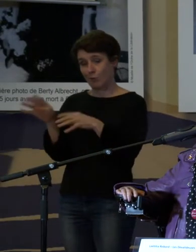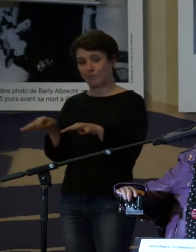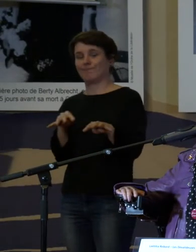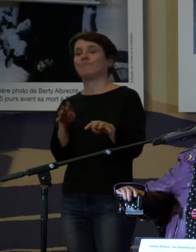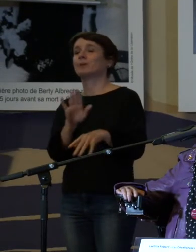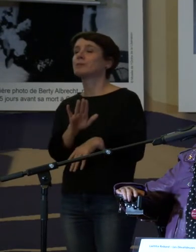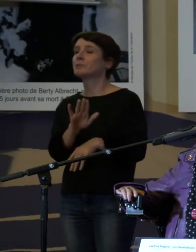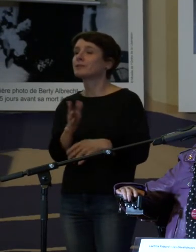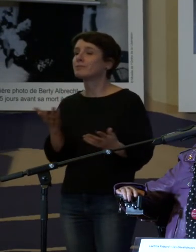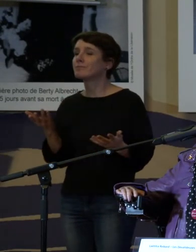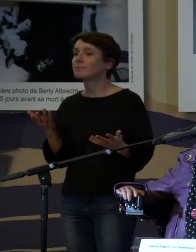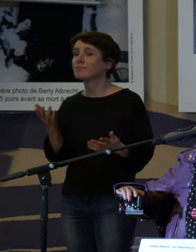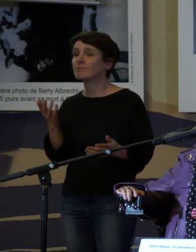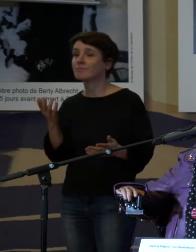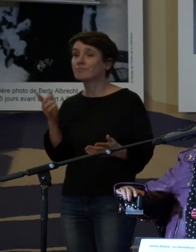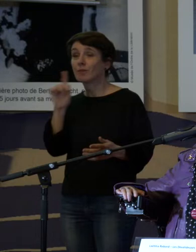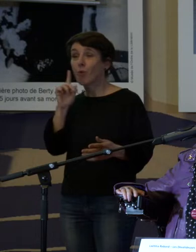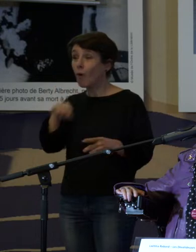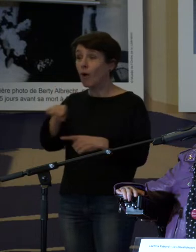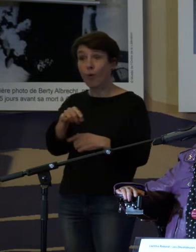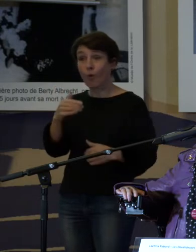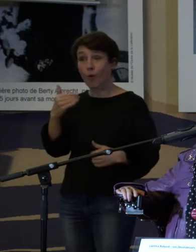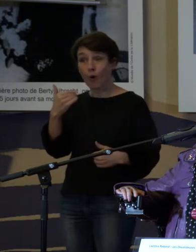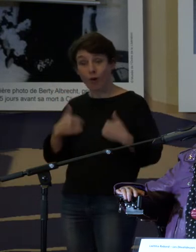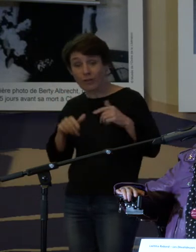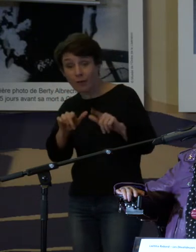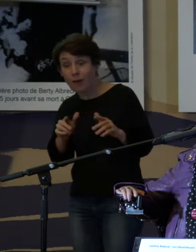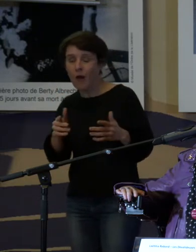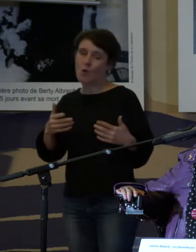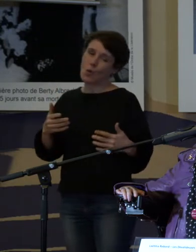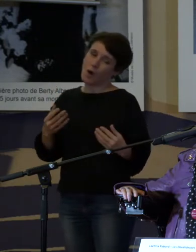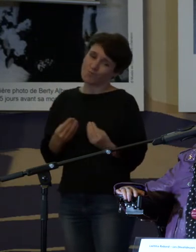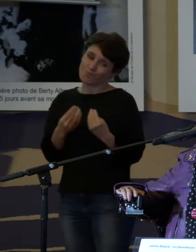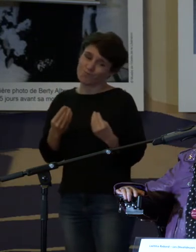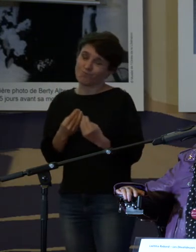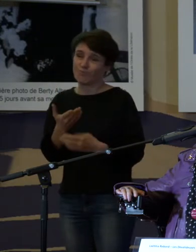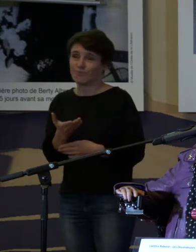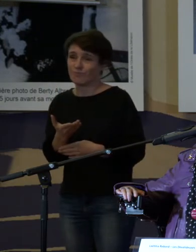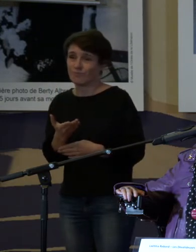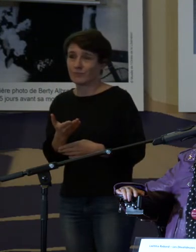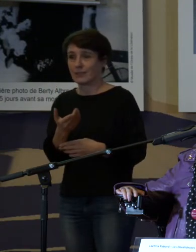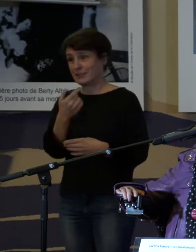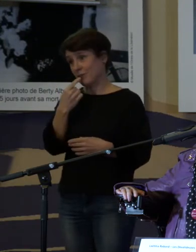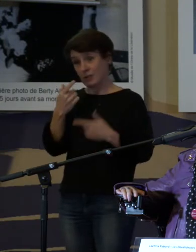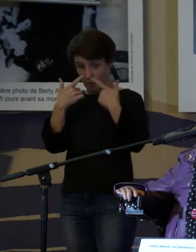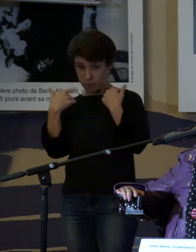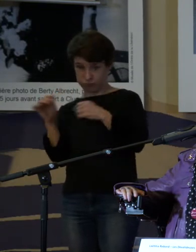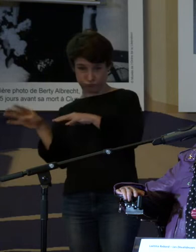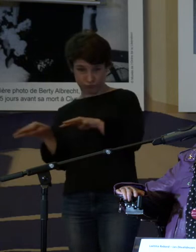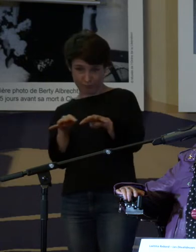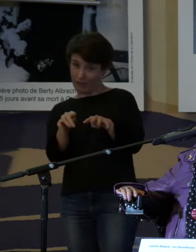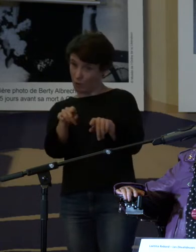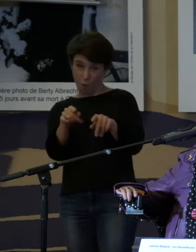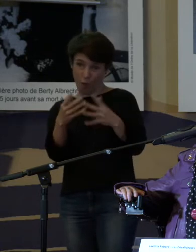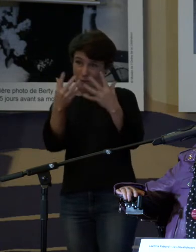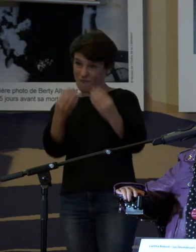Parce qu'ils ne sont pas valides, et pour en faire des êtres finalement ontologiquement amoindris,